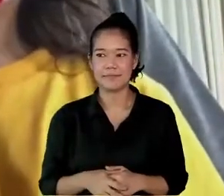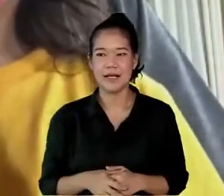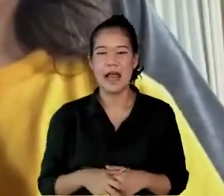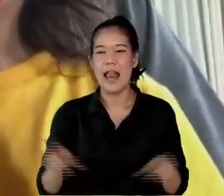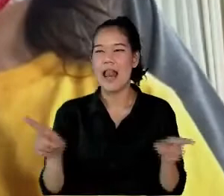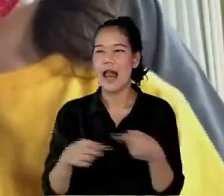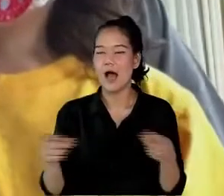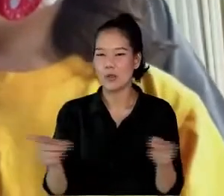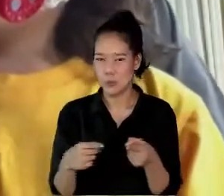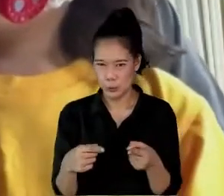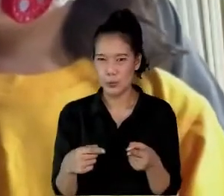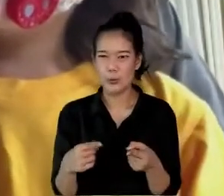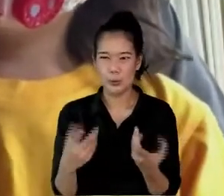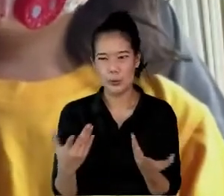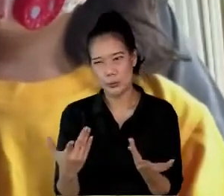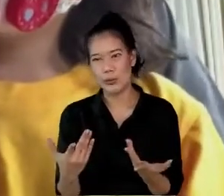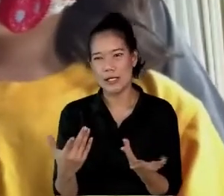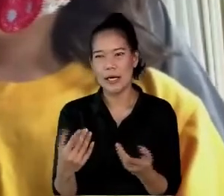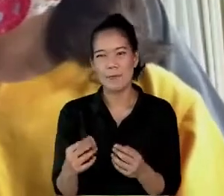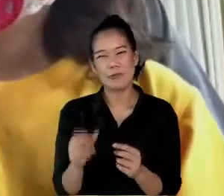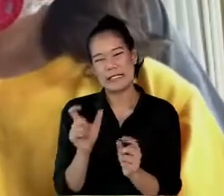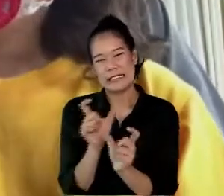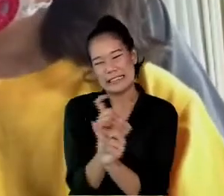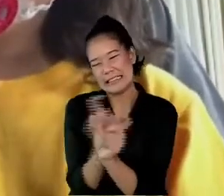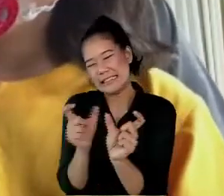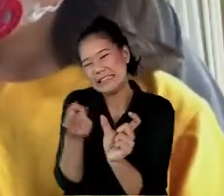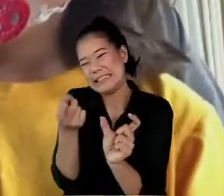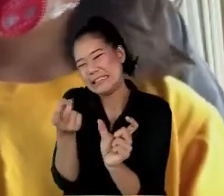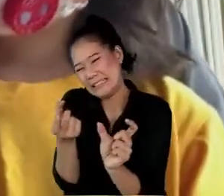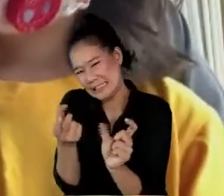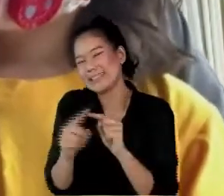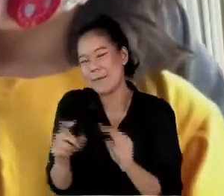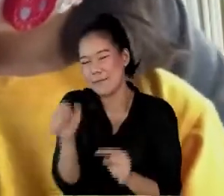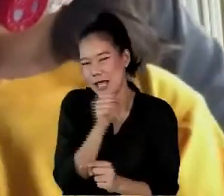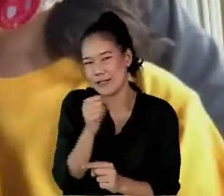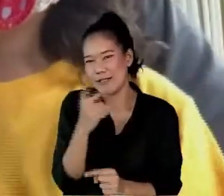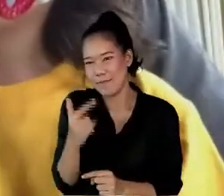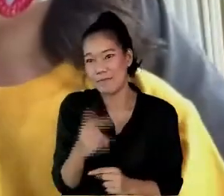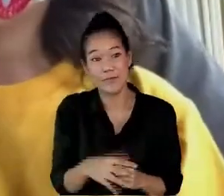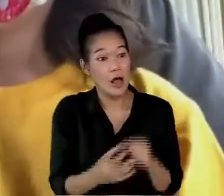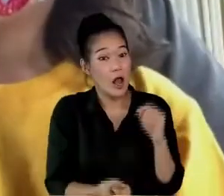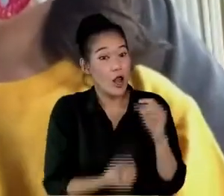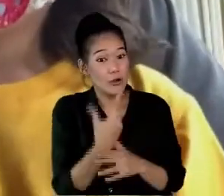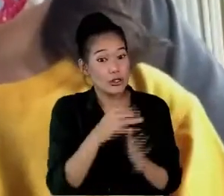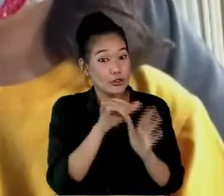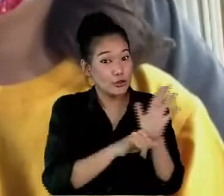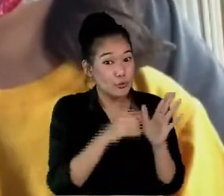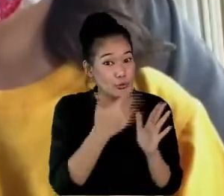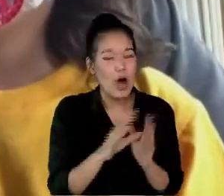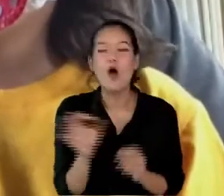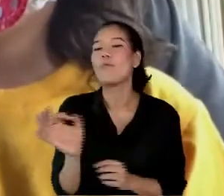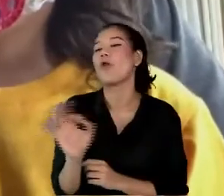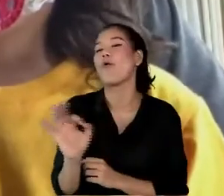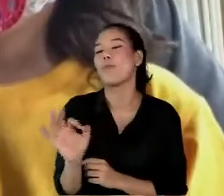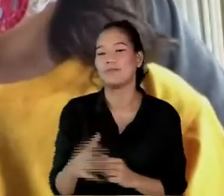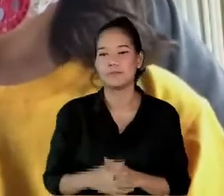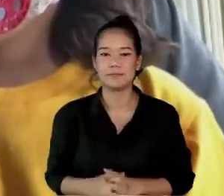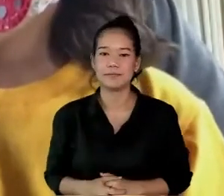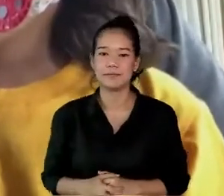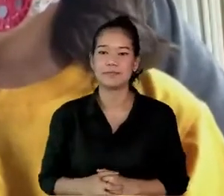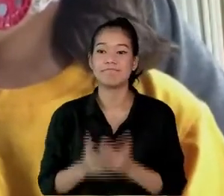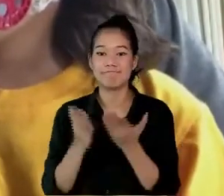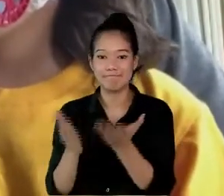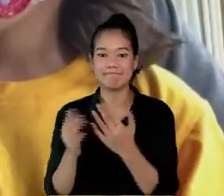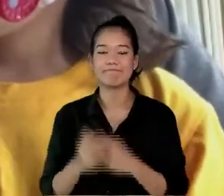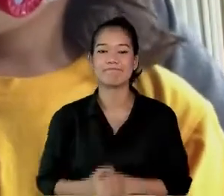lagu ini walaupun dapatnya cuma bagiannya cuma sedikit. Yeah. Okay. Sudah di launching di YouTube ya, Mas Soni? Belum ternyata.